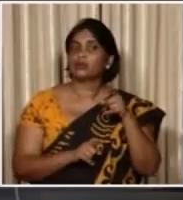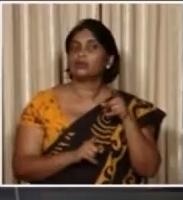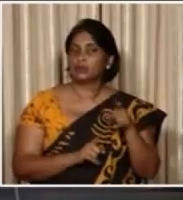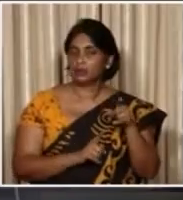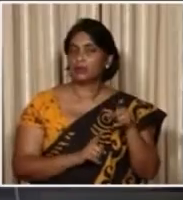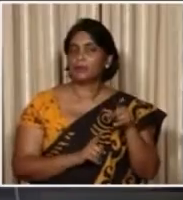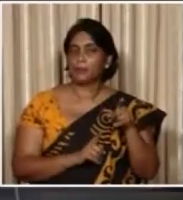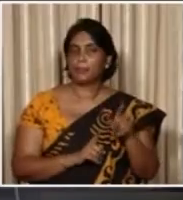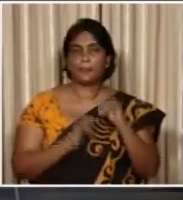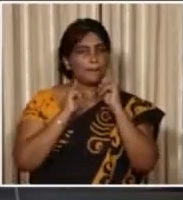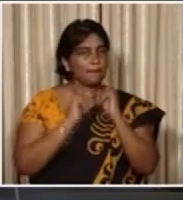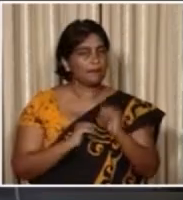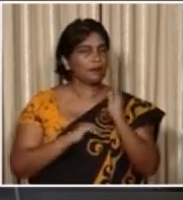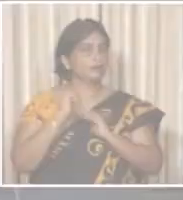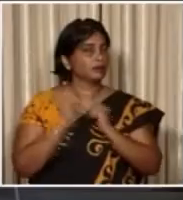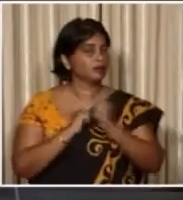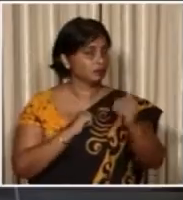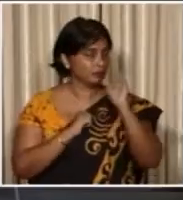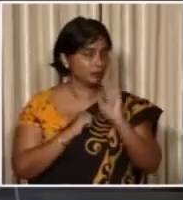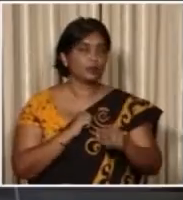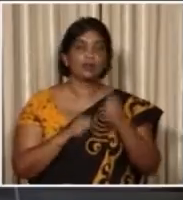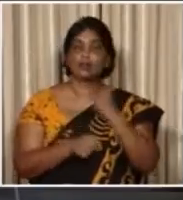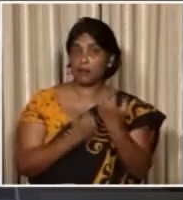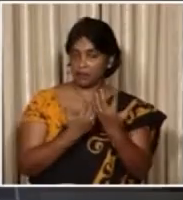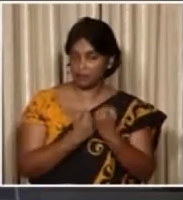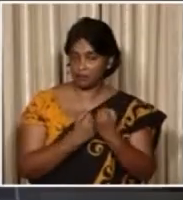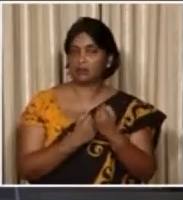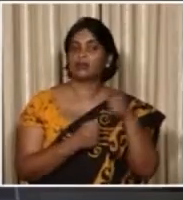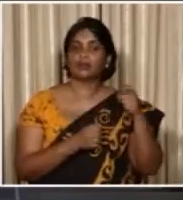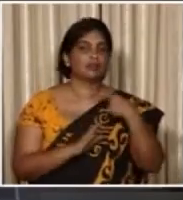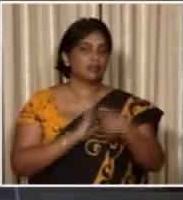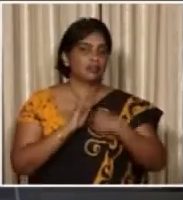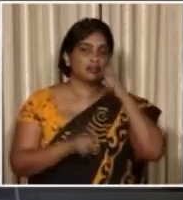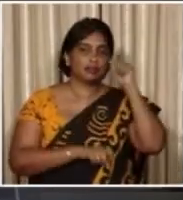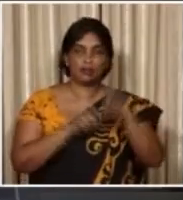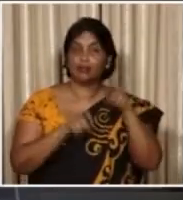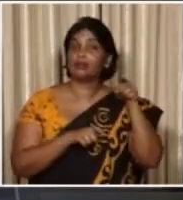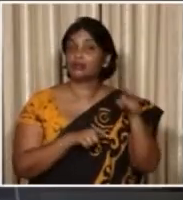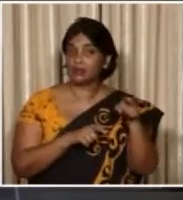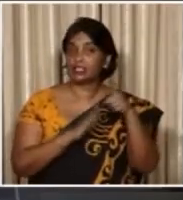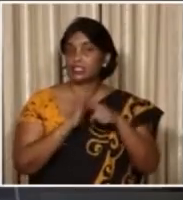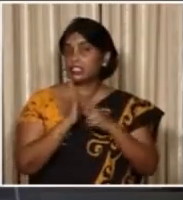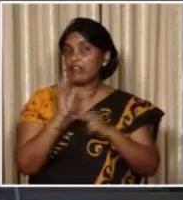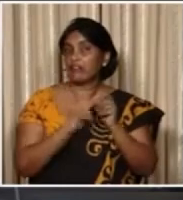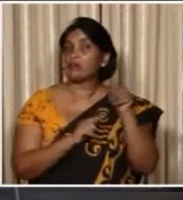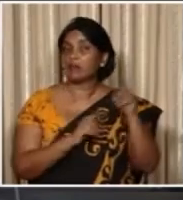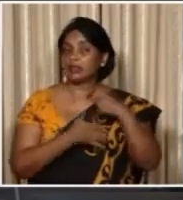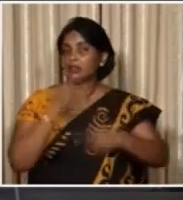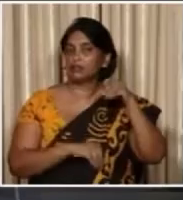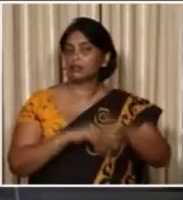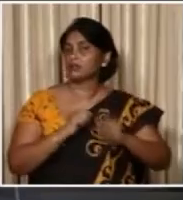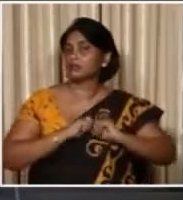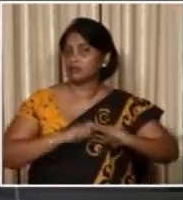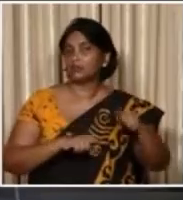මේ නොහබිනා ක්‍රියාවලියට නම් රාජ්‍ය බලය ඉල්ලන්නේ මේ රටේ ජනතාවේ ජනතා විමුක්ති පෙරමුණේ දේශපාලන